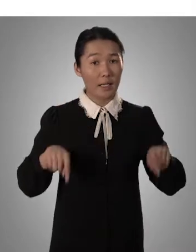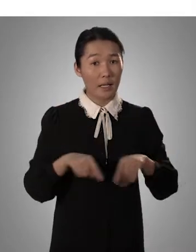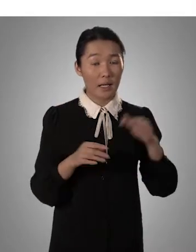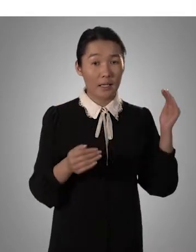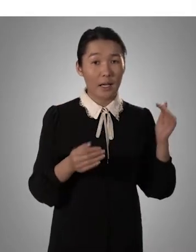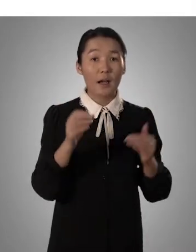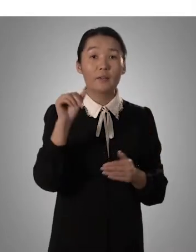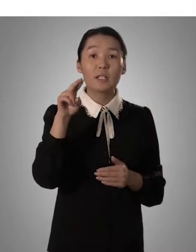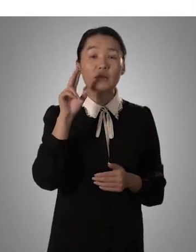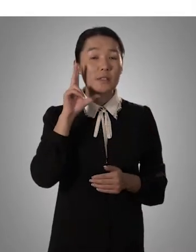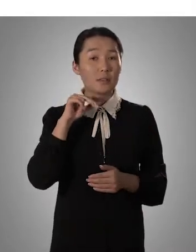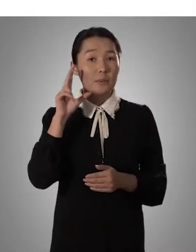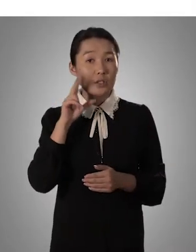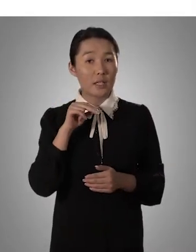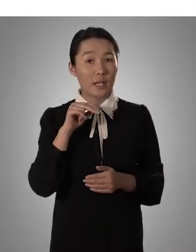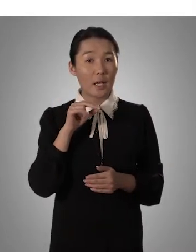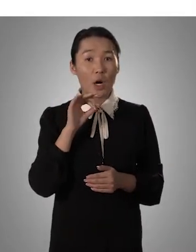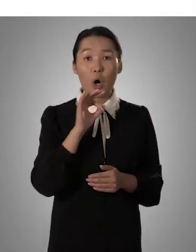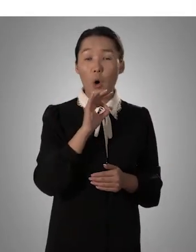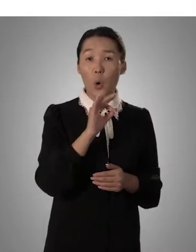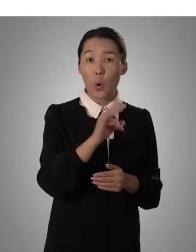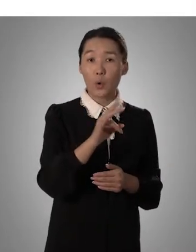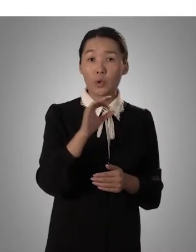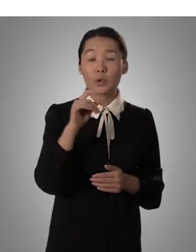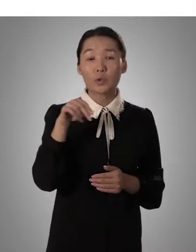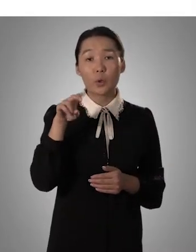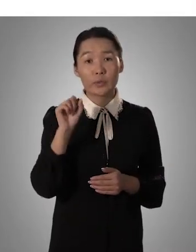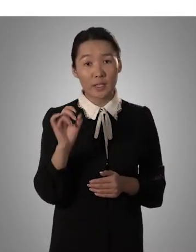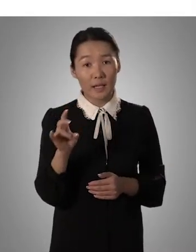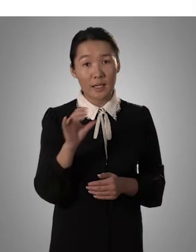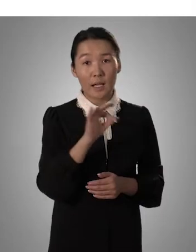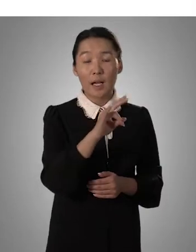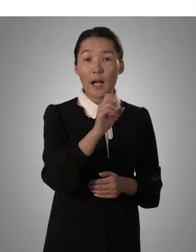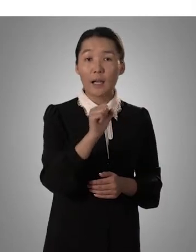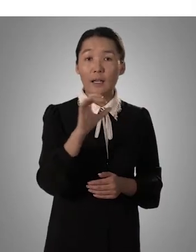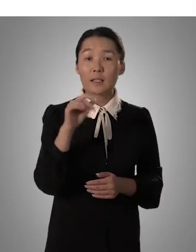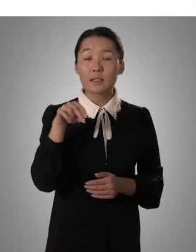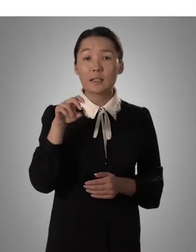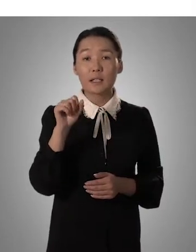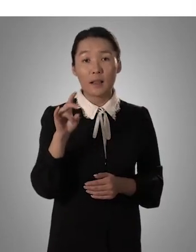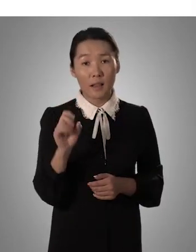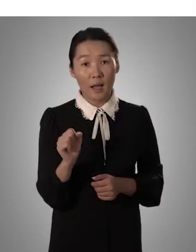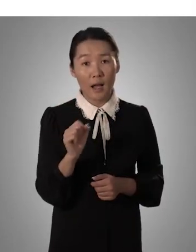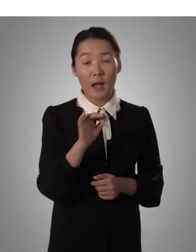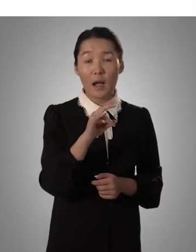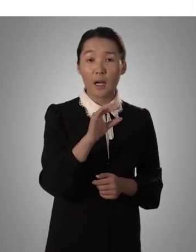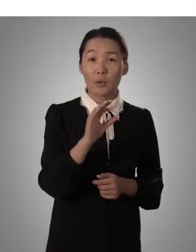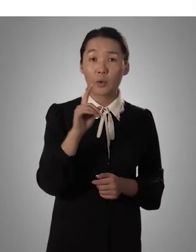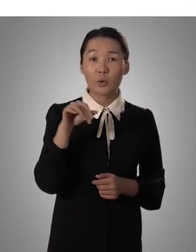единственном числе он создан она создана она